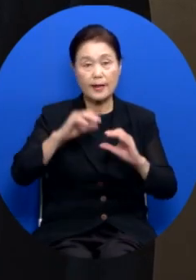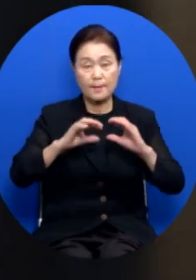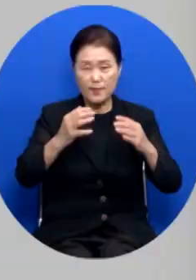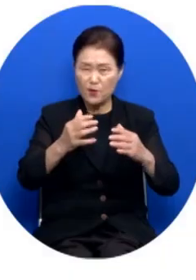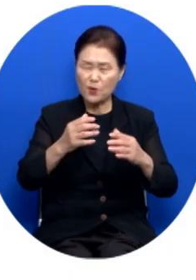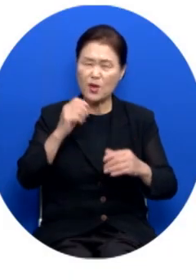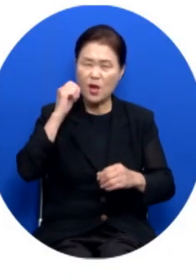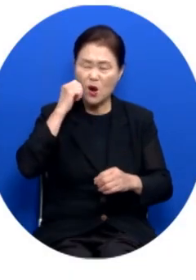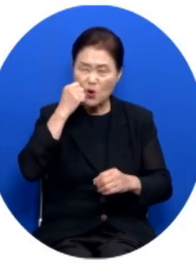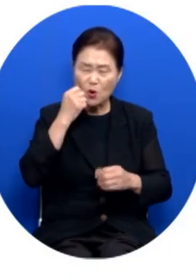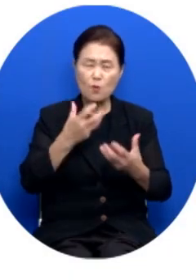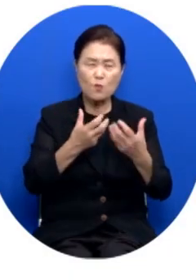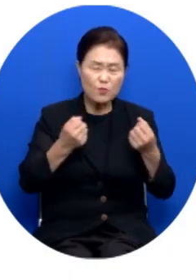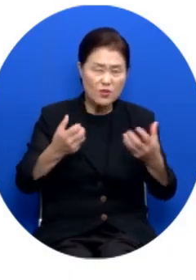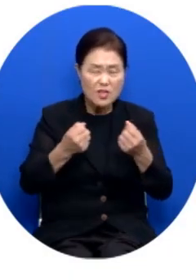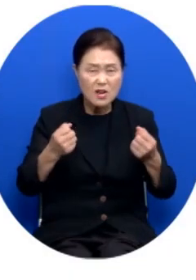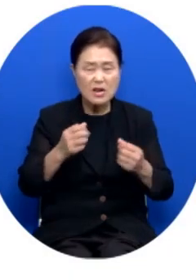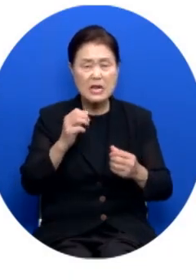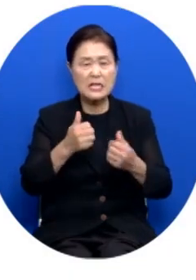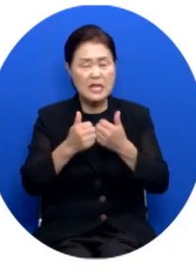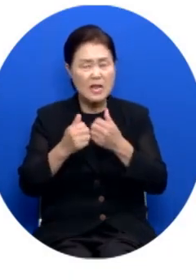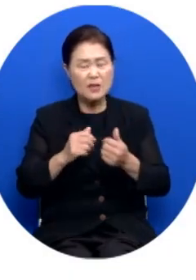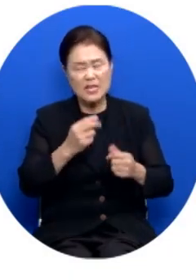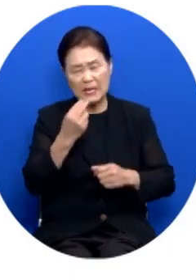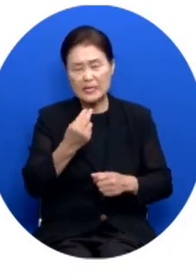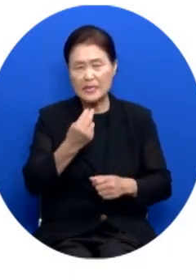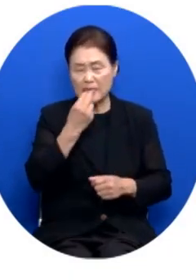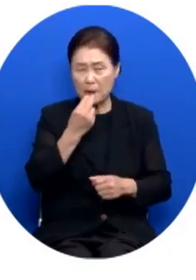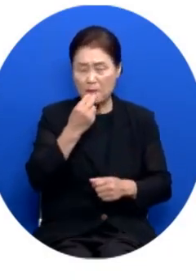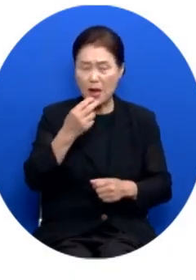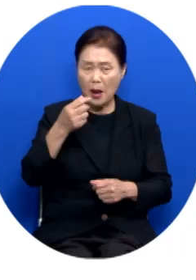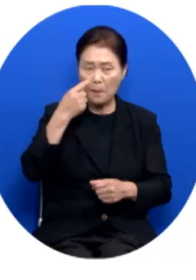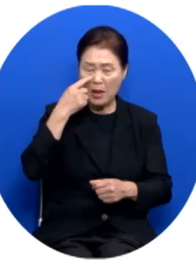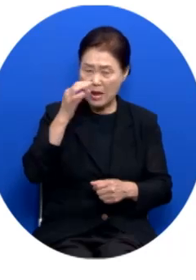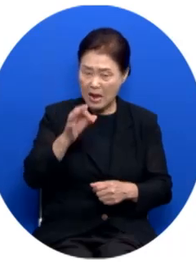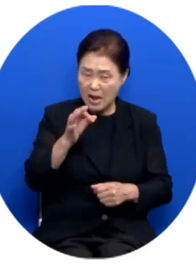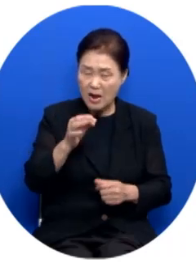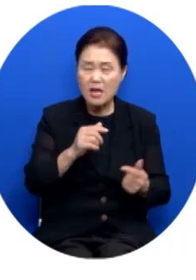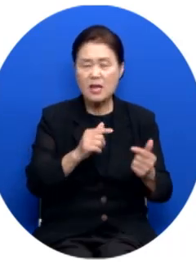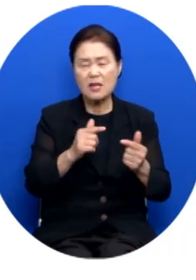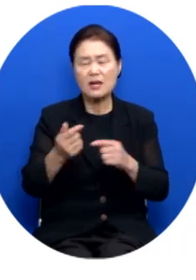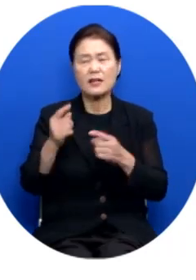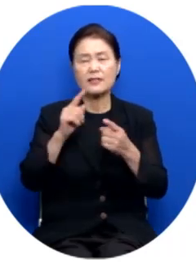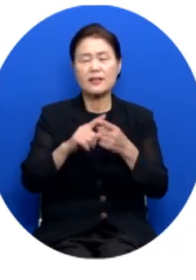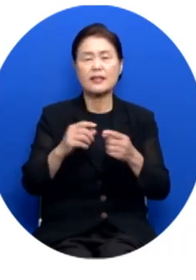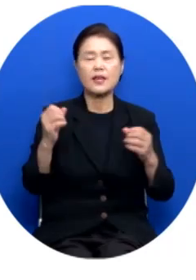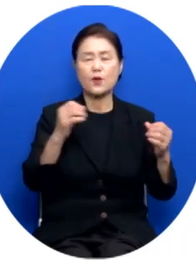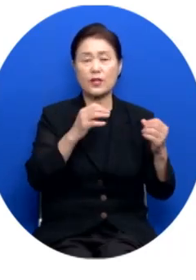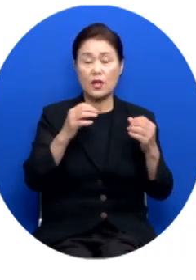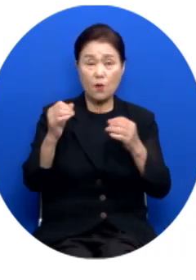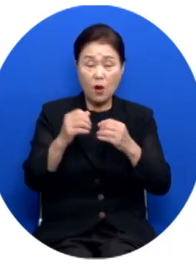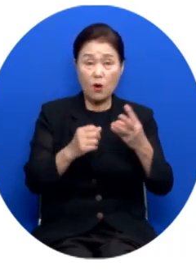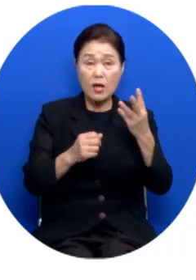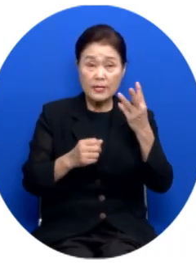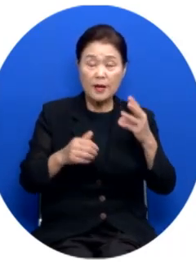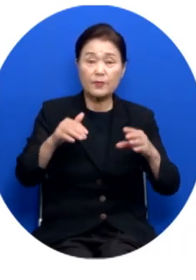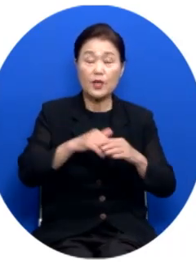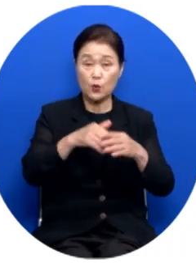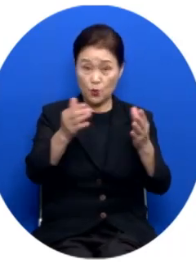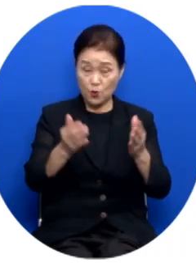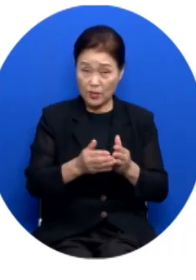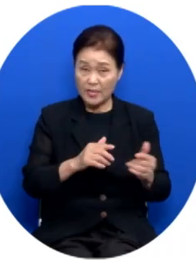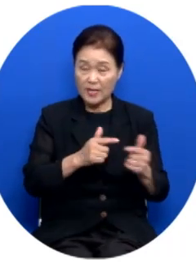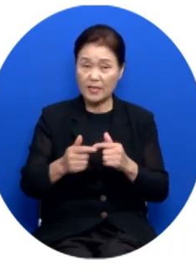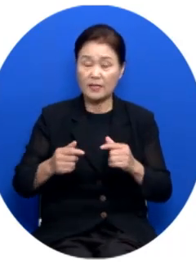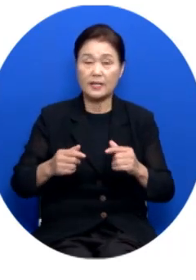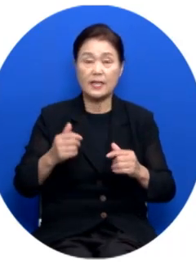직면한 분열과 대립, 생명경시 풍조에 대해 심도 깊은 대화를 나누고 3대 종단이 협력해 함께